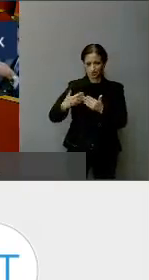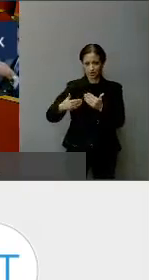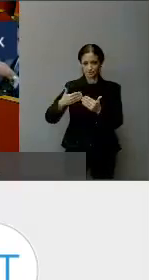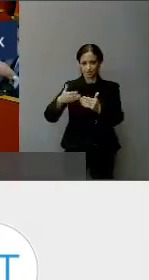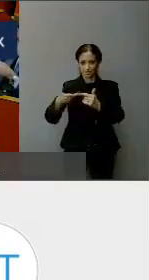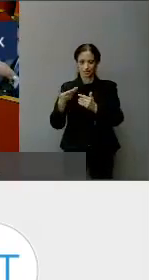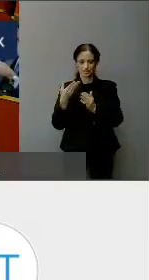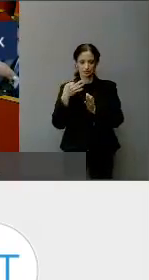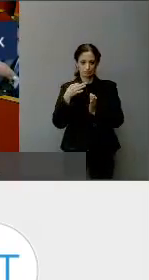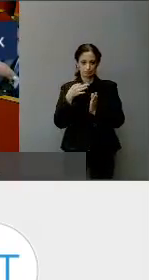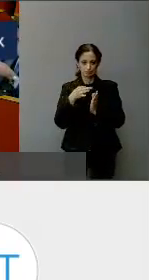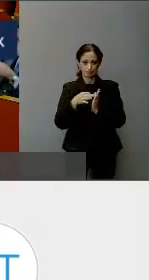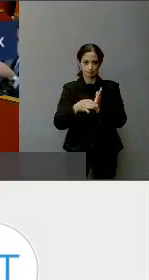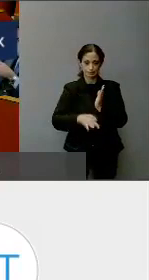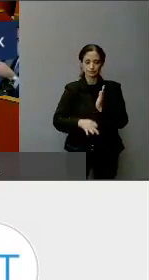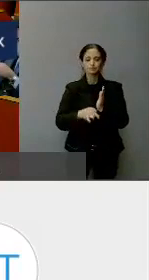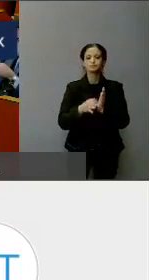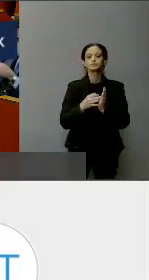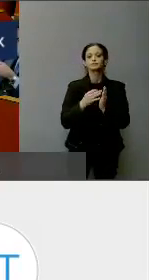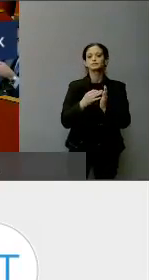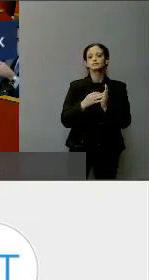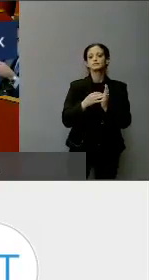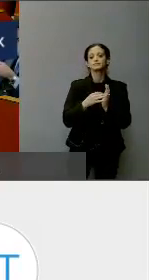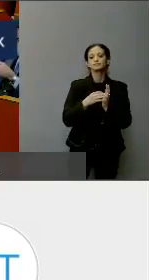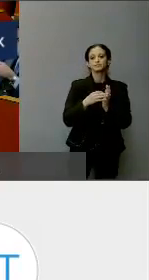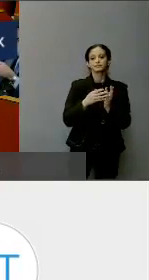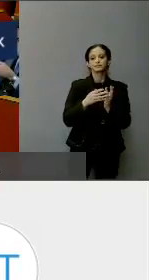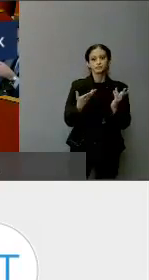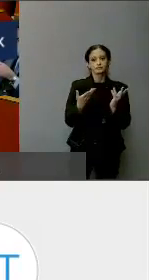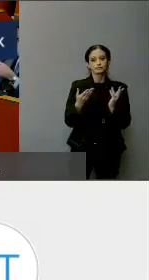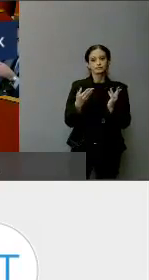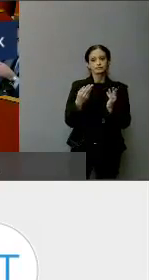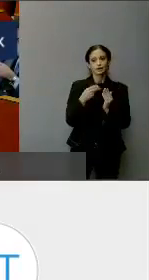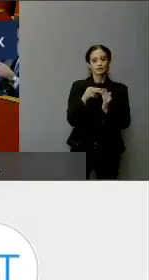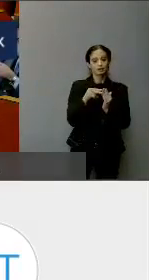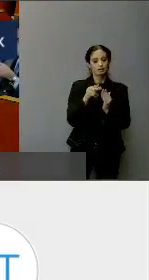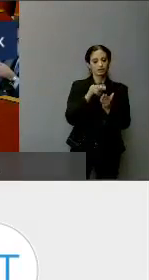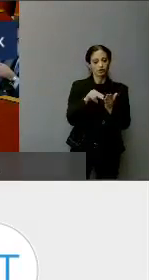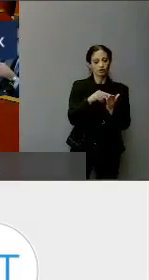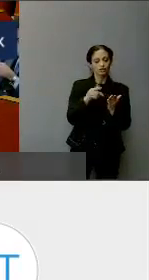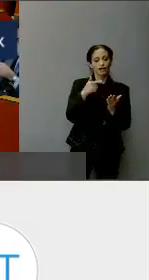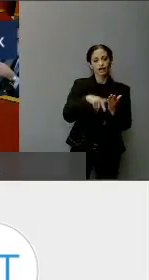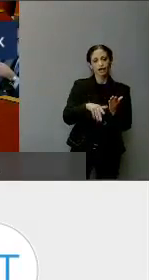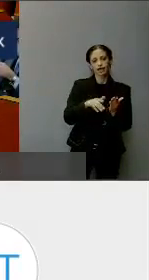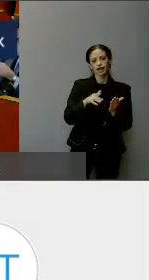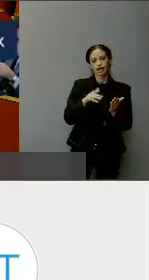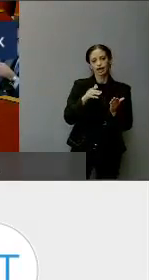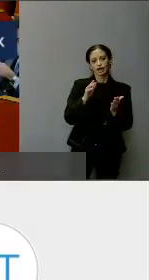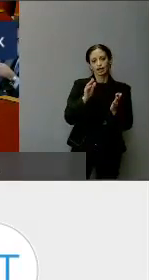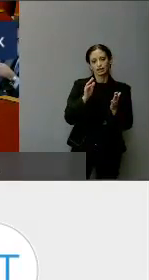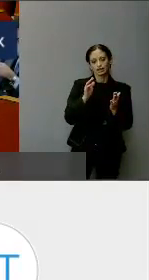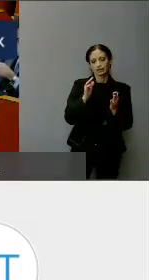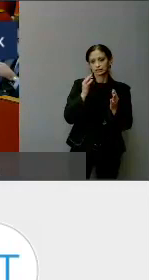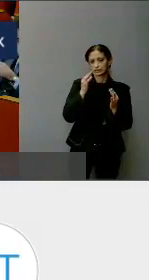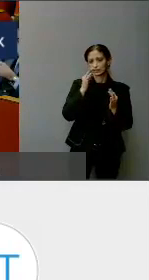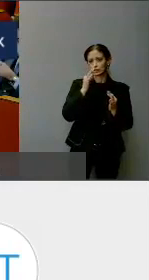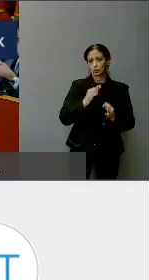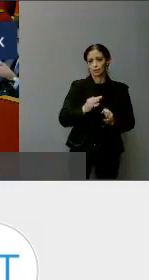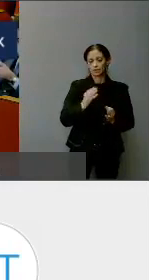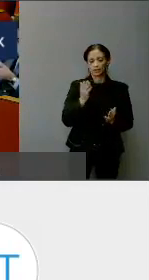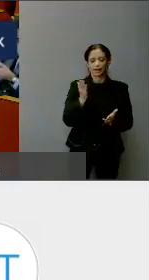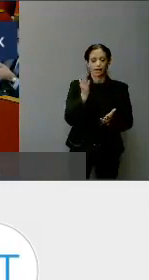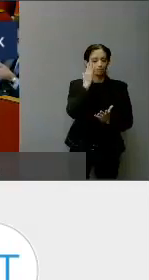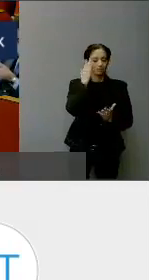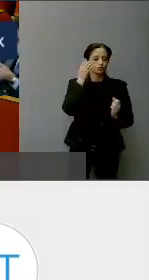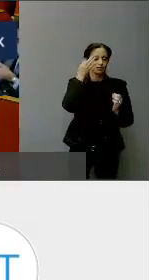presentare che saranno assolutamente almeno ripeto migliorativi di qualcosa che